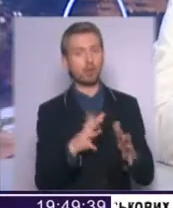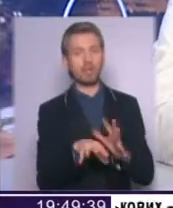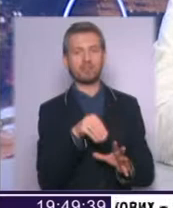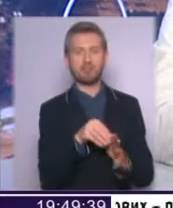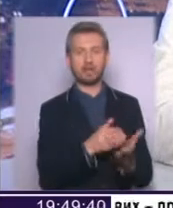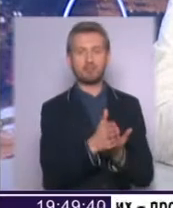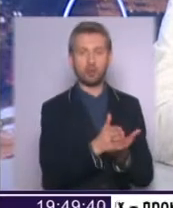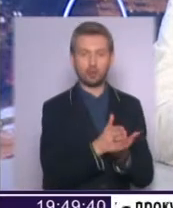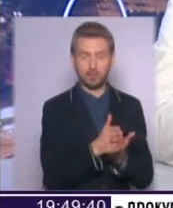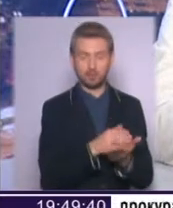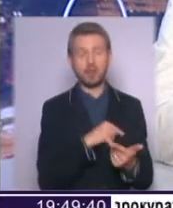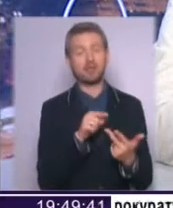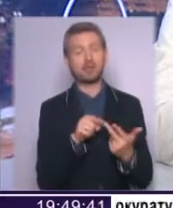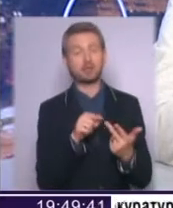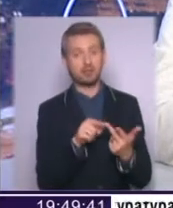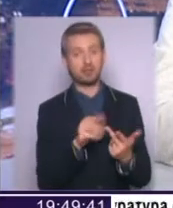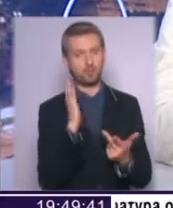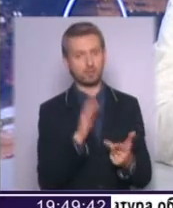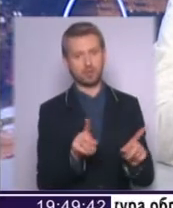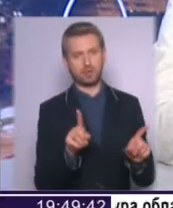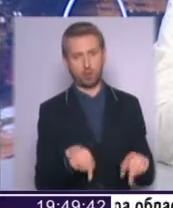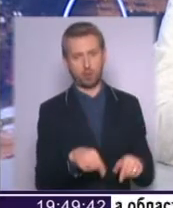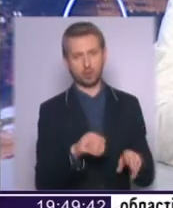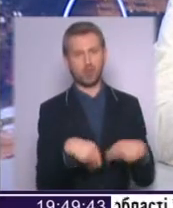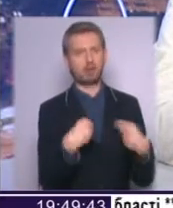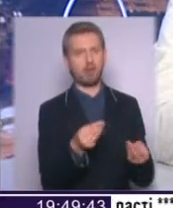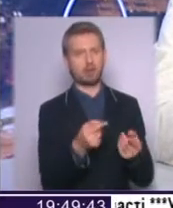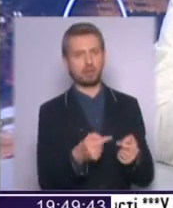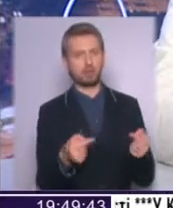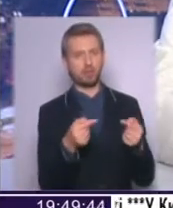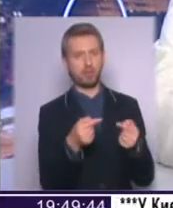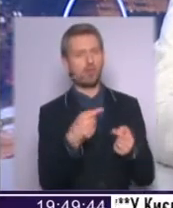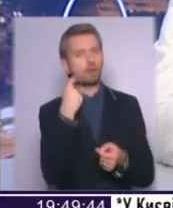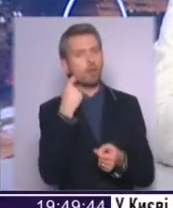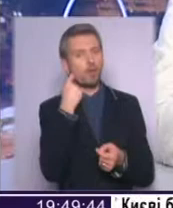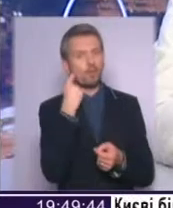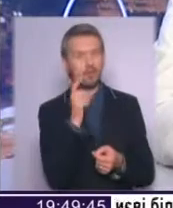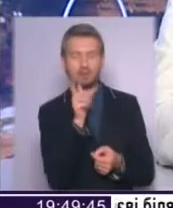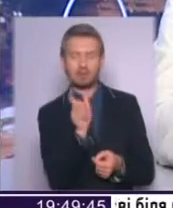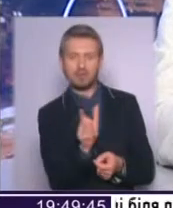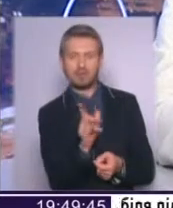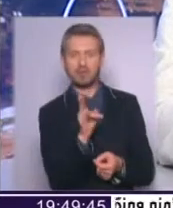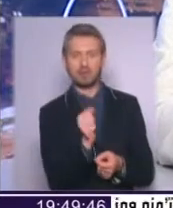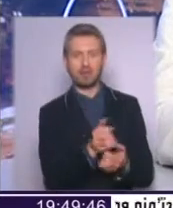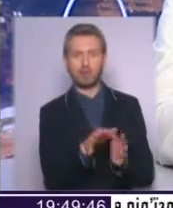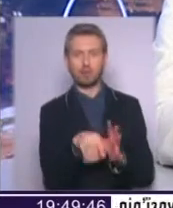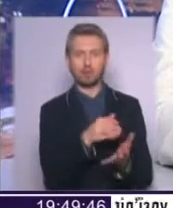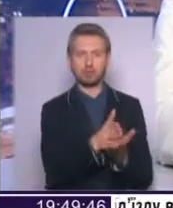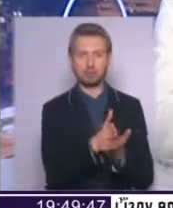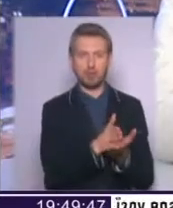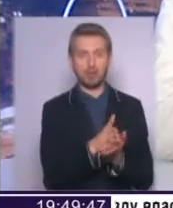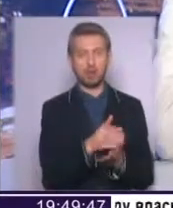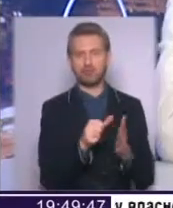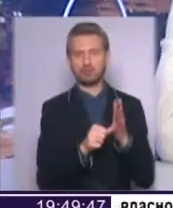посади. Третій момент – буде також наданий і віковий ценз на обрання теж на посади, там не більше виборні,